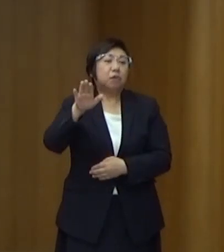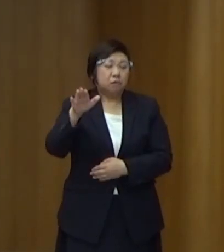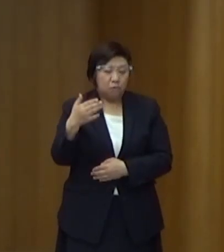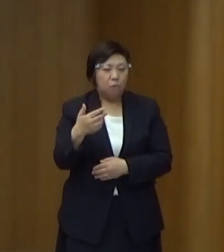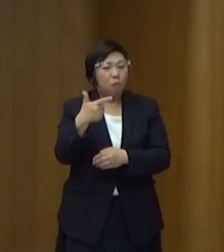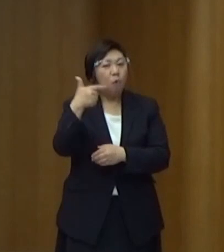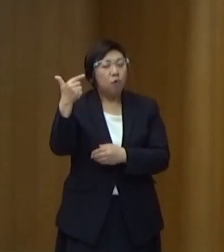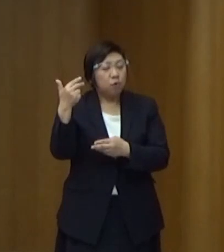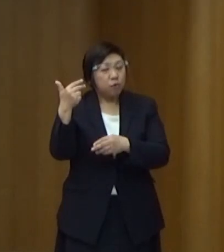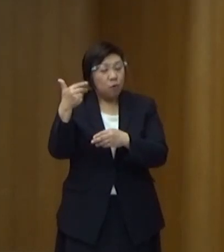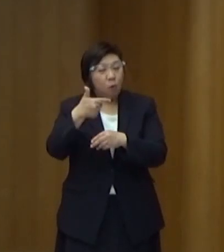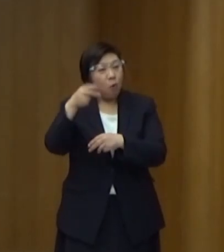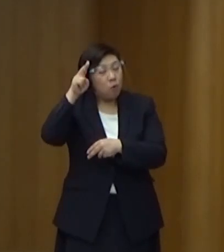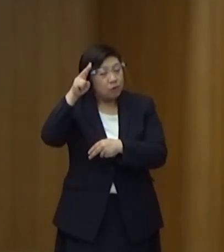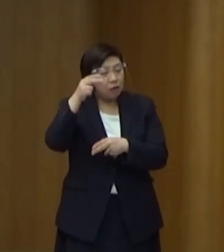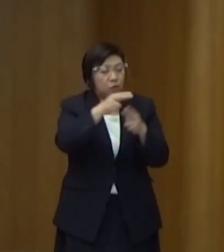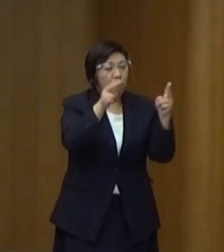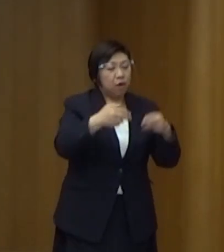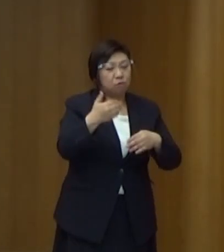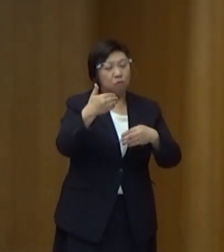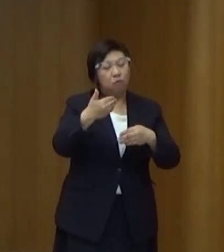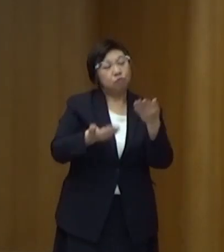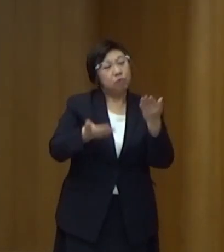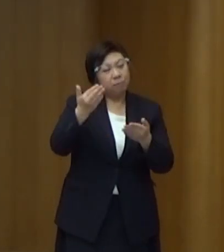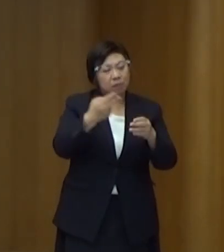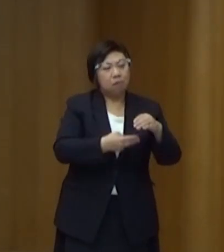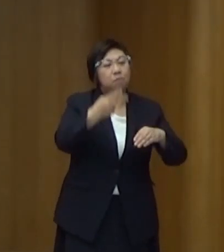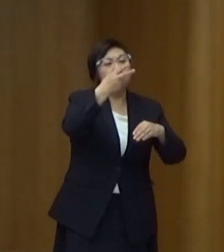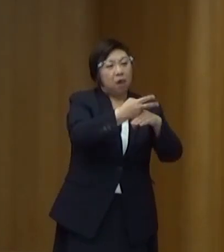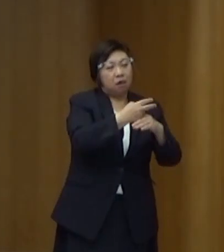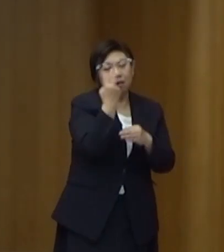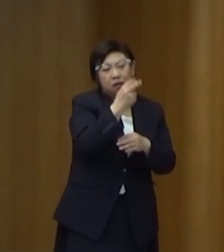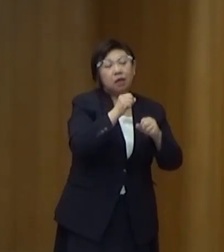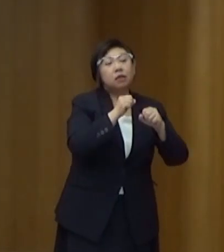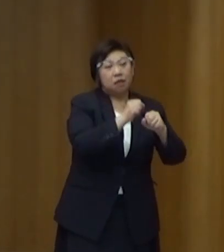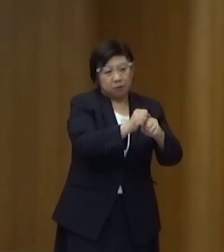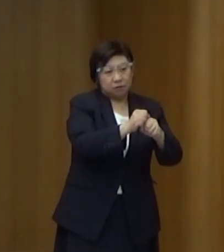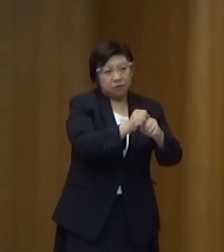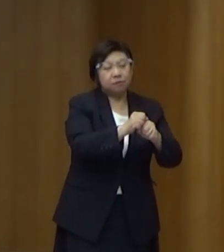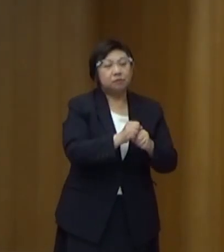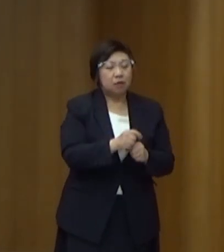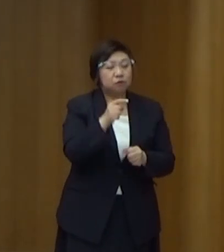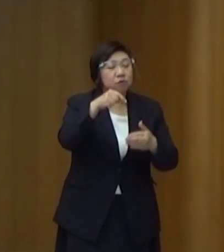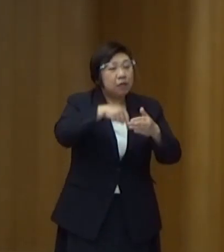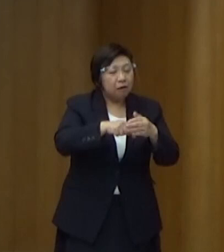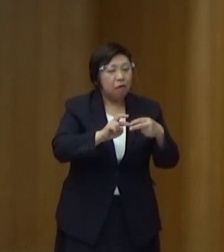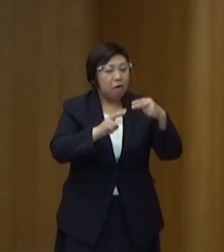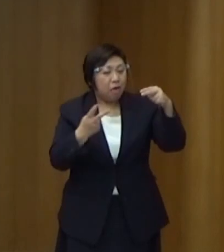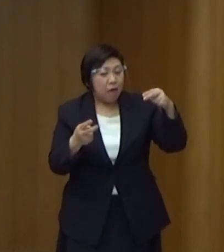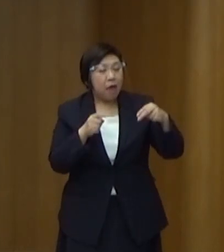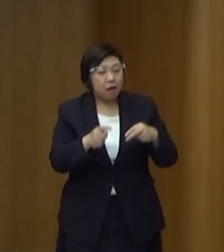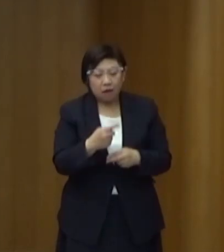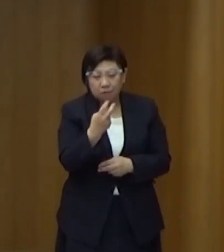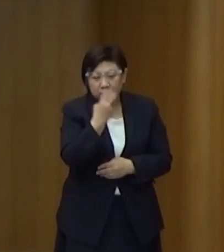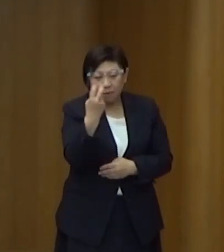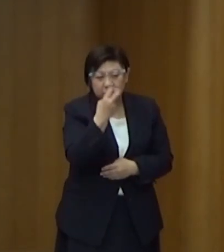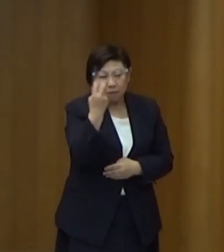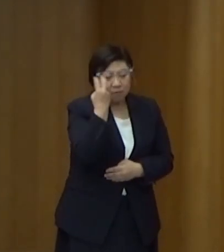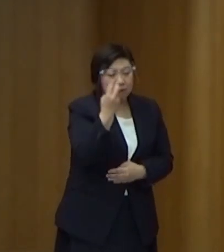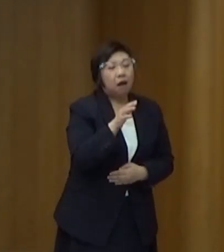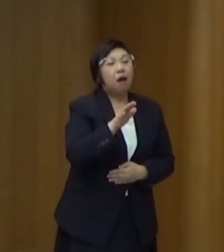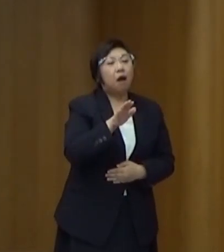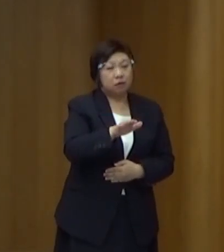倍以上やってるんですね。そういう状況の中で変異株のそういった確認があ